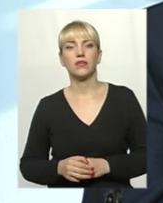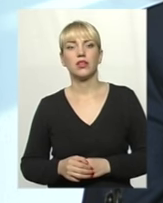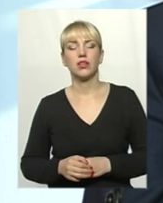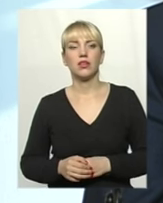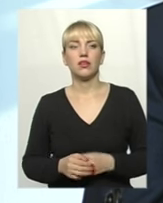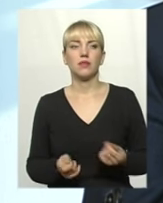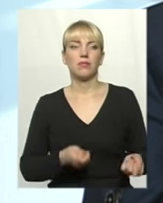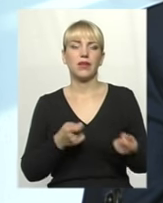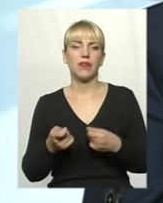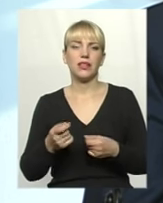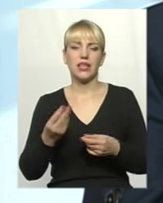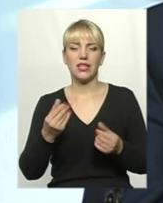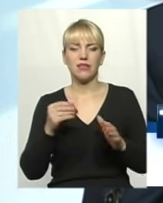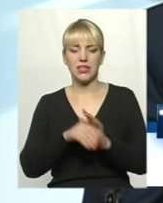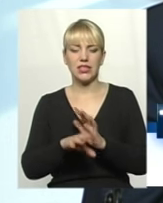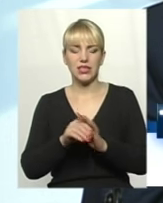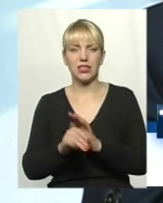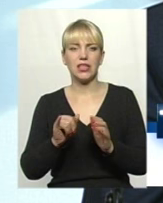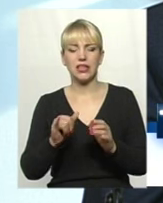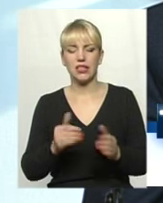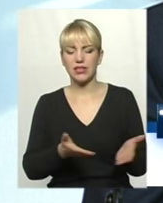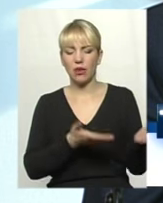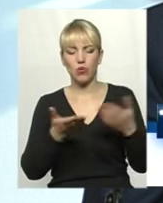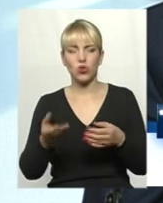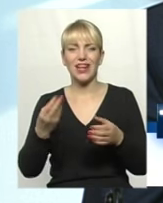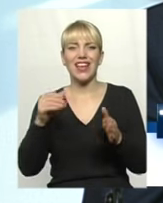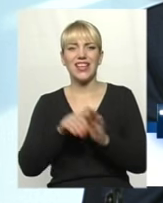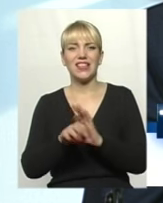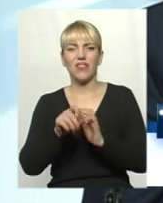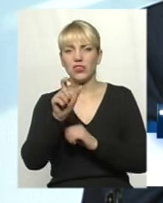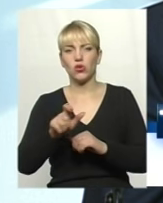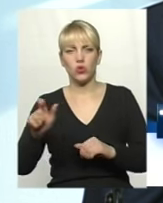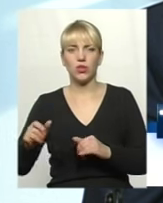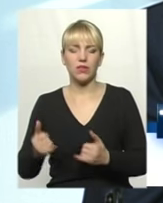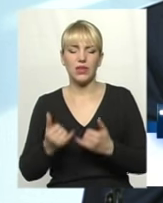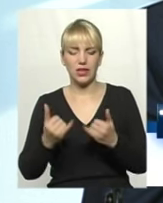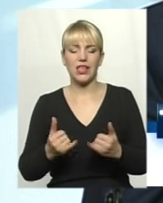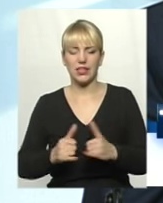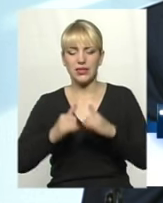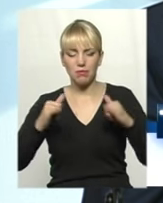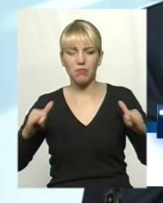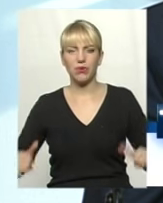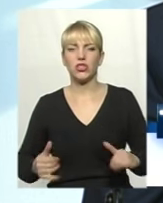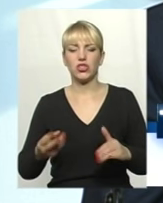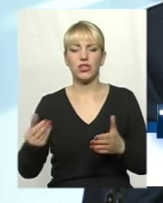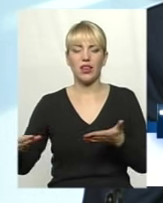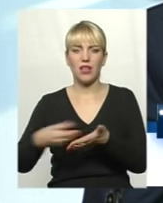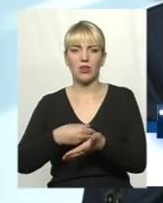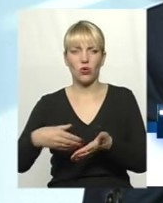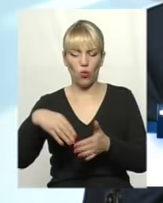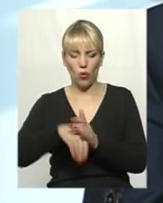приведення інвестицій і запрошення інвесторів для територіальної громади, збільшення надходження в самий